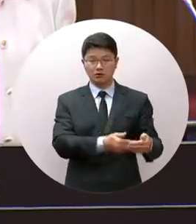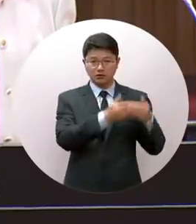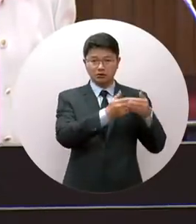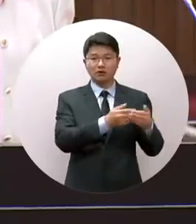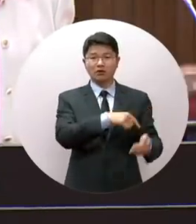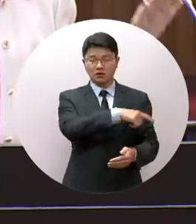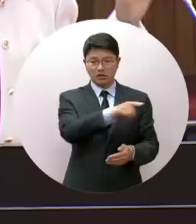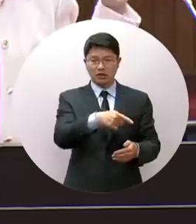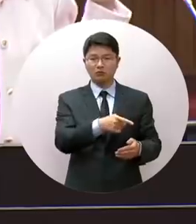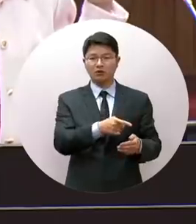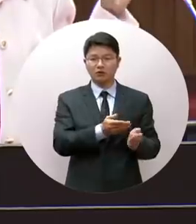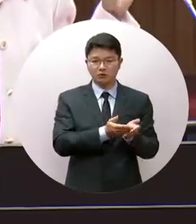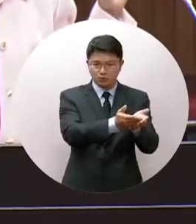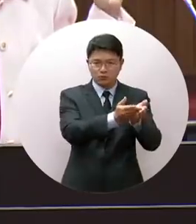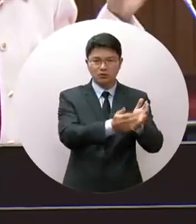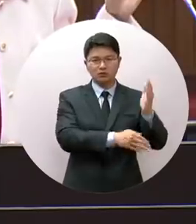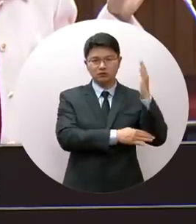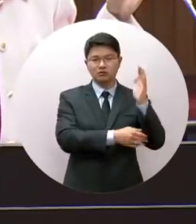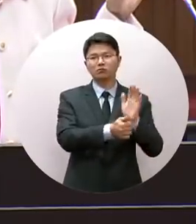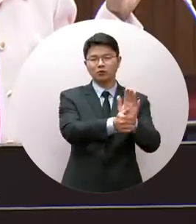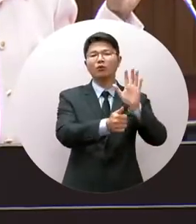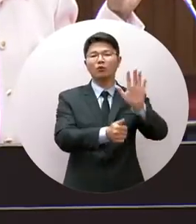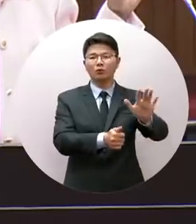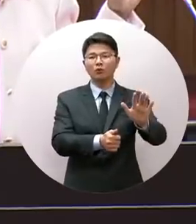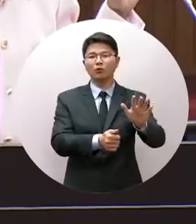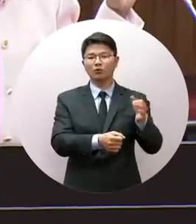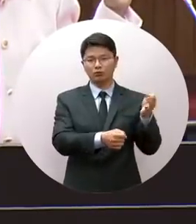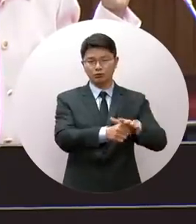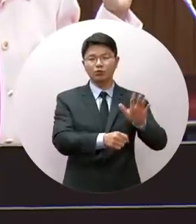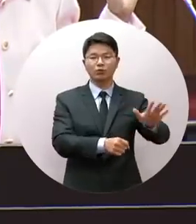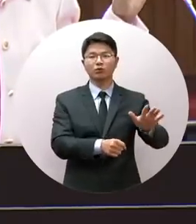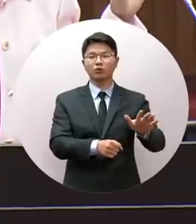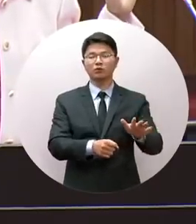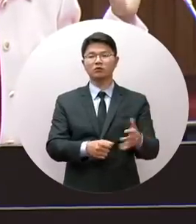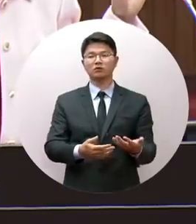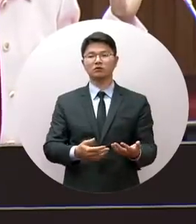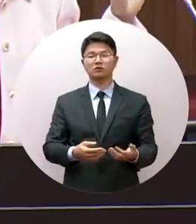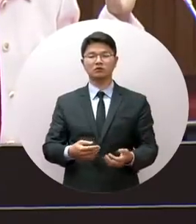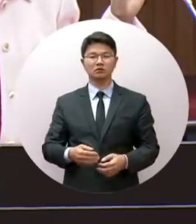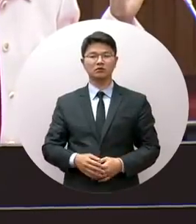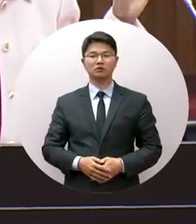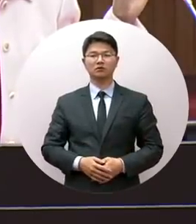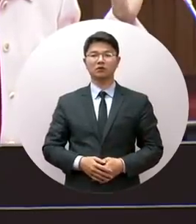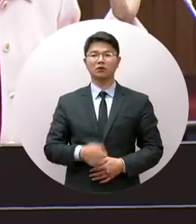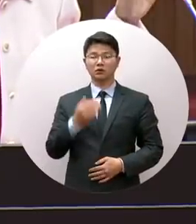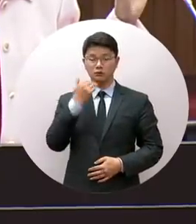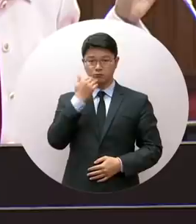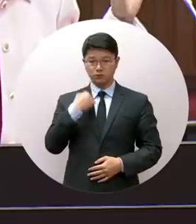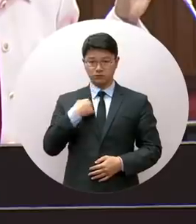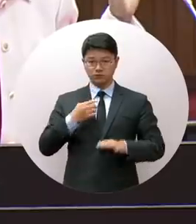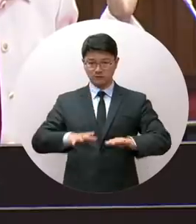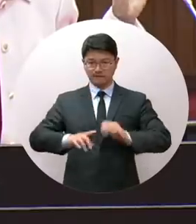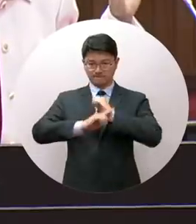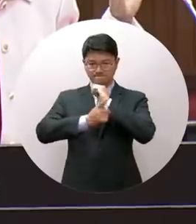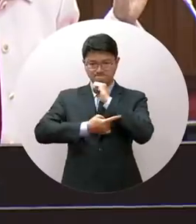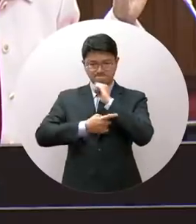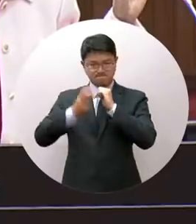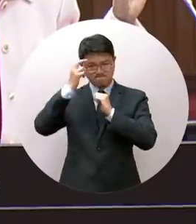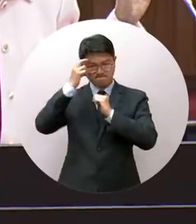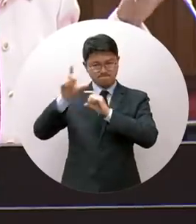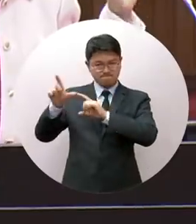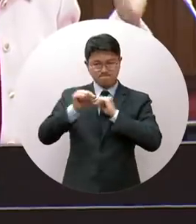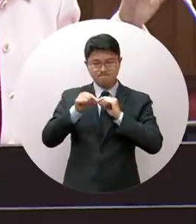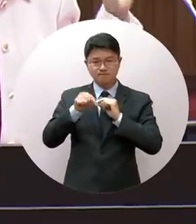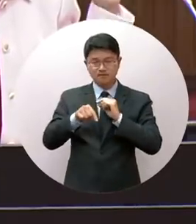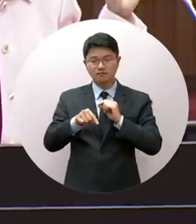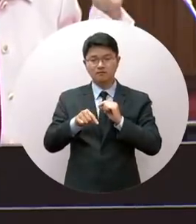投资啦。 是。 所以呢，这些船其实只要我们坚守法律，我只有坚守现有的法律